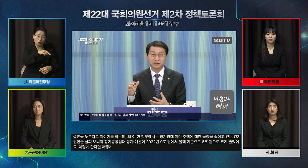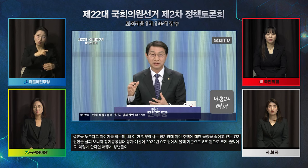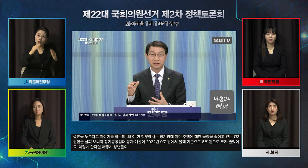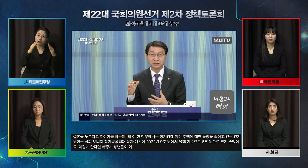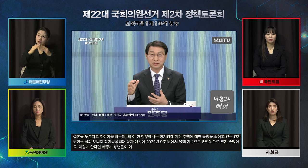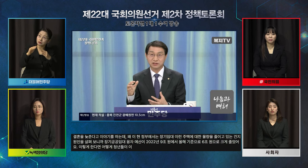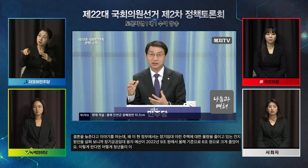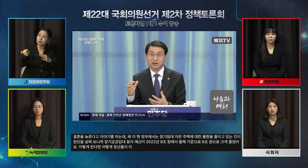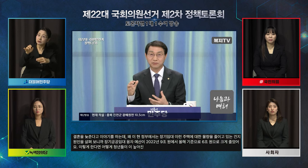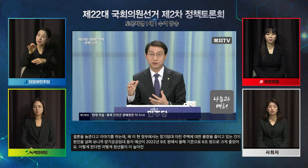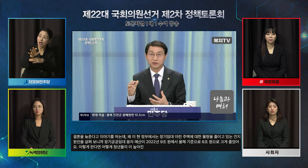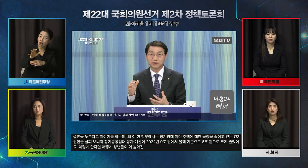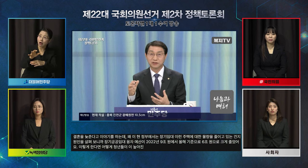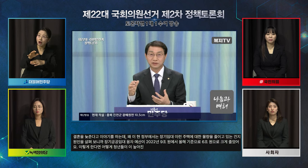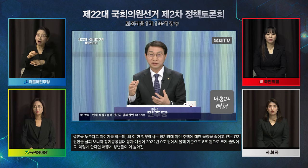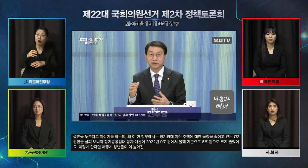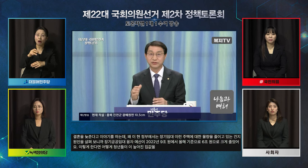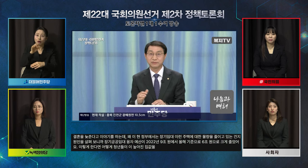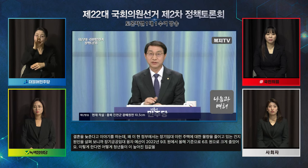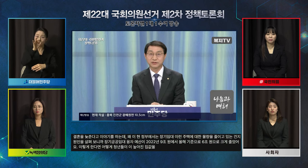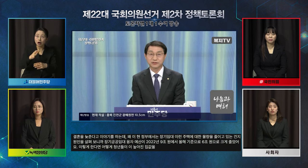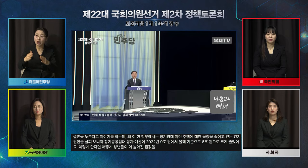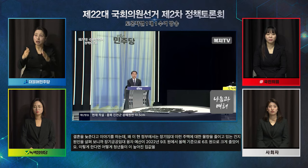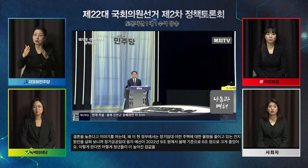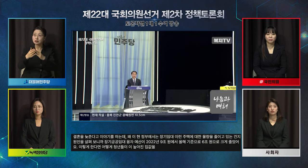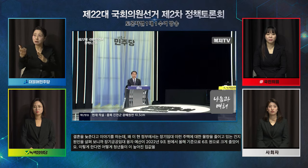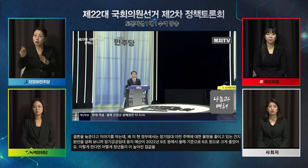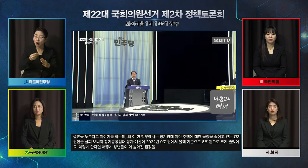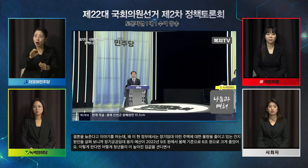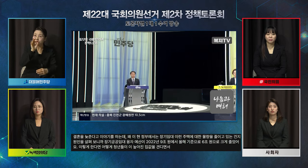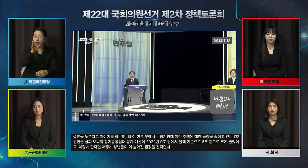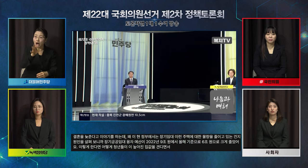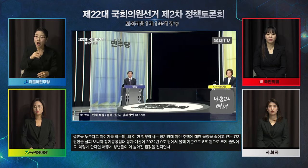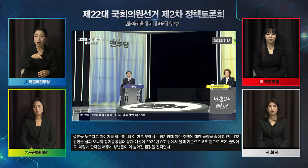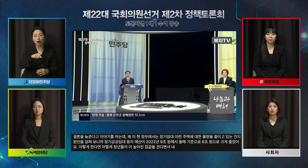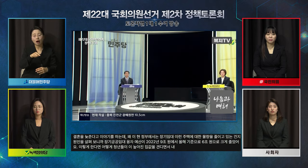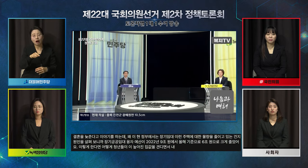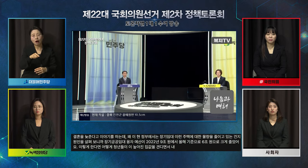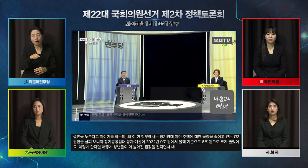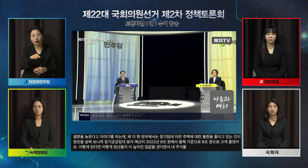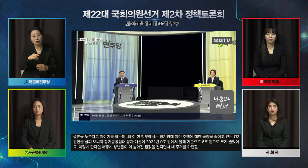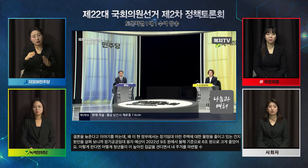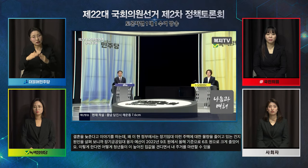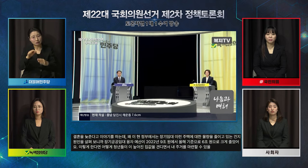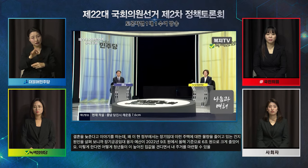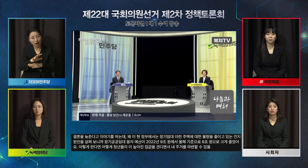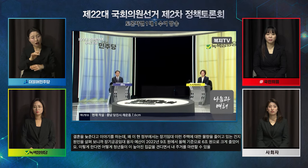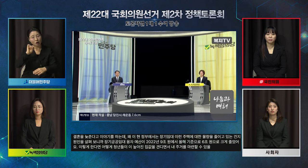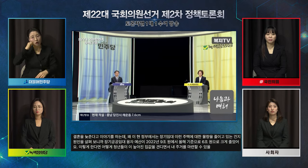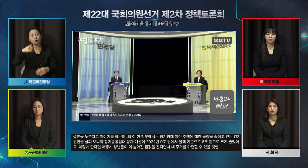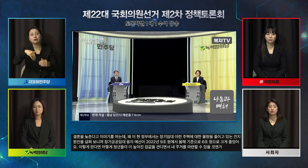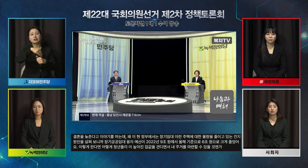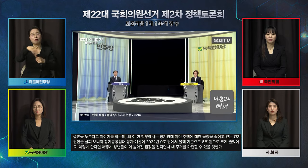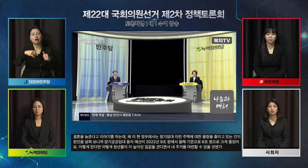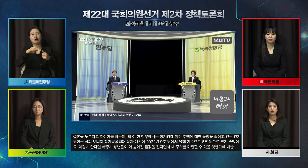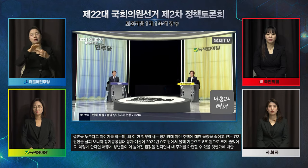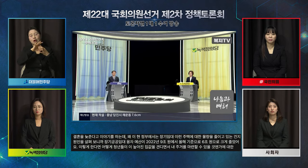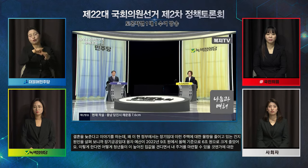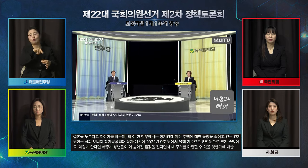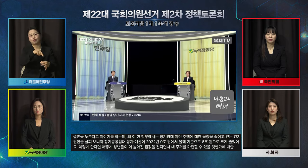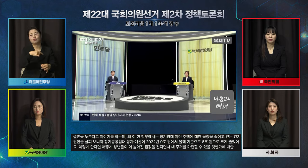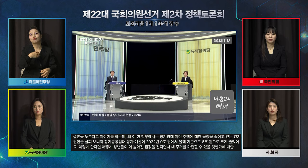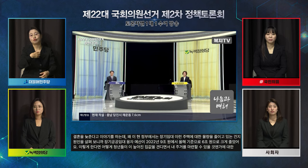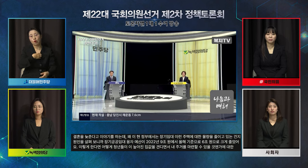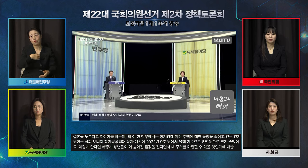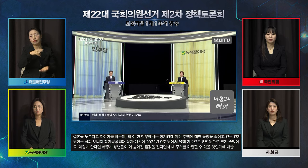높아진 집값을 견디면서 내 주결혼을 마련할 수 있을 것인가에 대한 걱정이 큽니다.